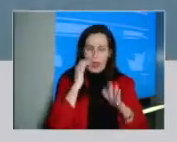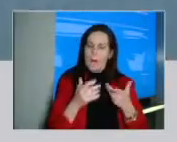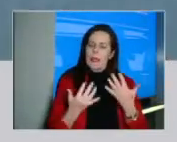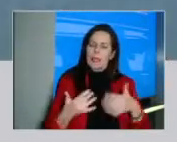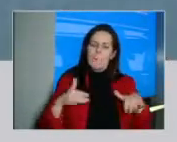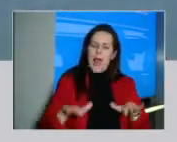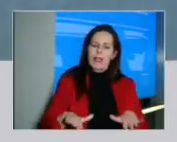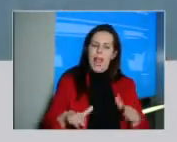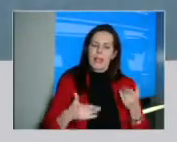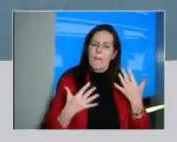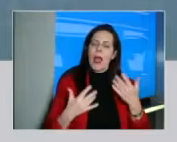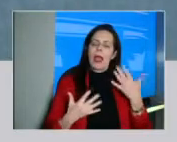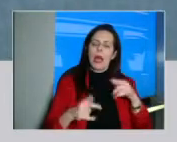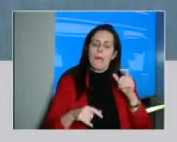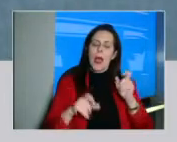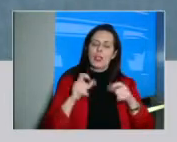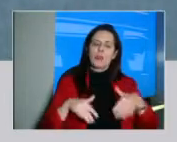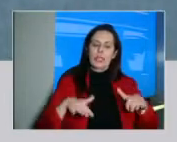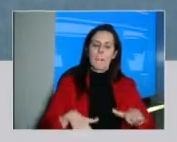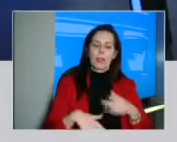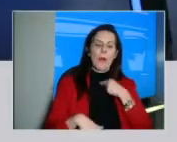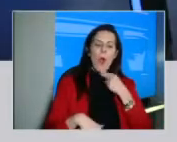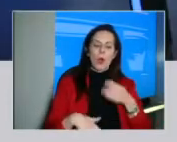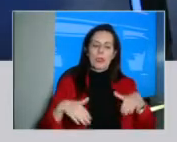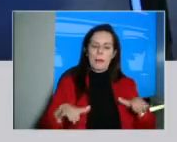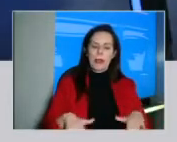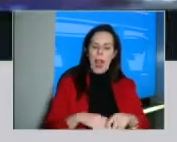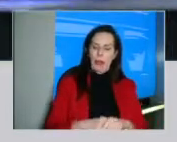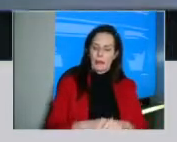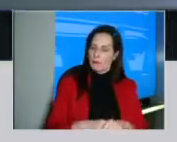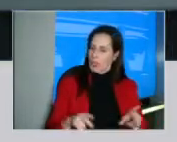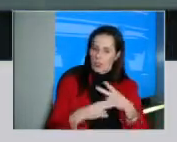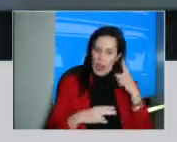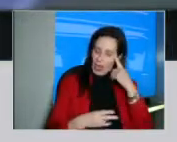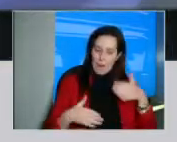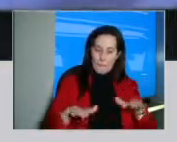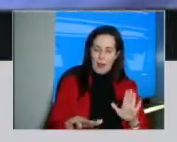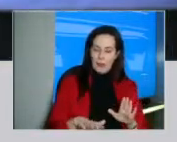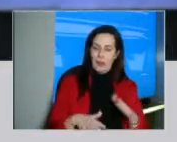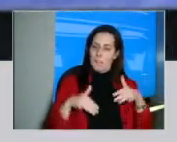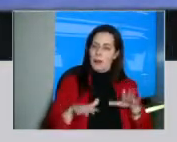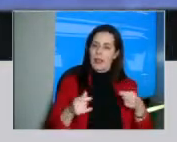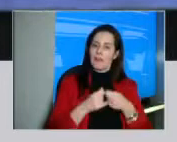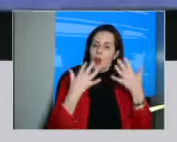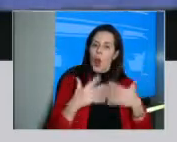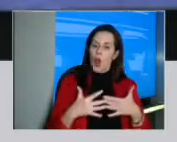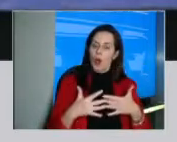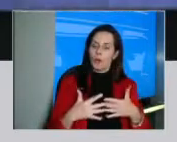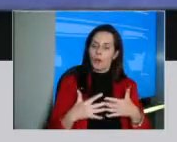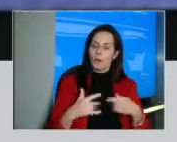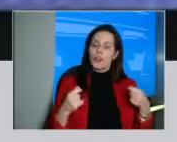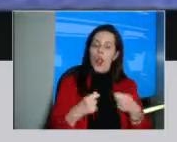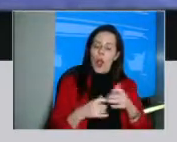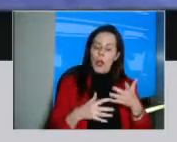זה היה מנדט בבחירות האחרונות, וכמה צפוי להיות המנדט עכשיו מבחינת כמות קולות? אי אפשר לדעת כמה יהיה מנדט עכשיו, כי מנדט זה לפי כמות הקולות הכשרים, שזה תלוי